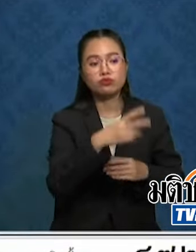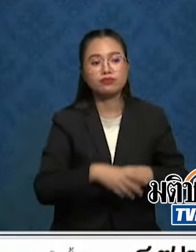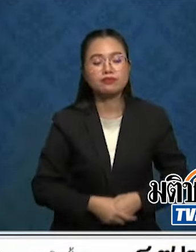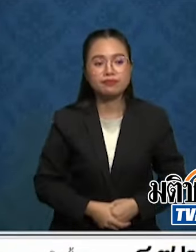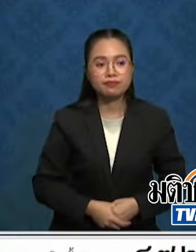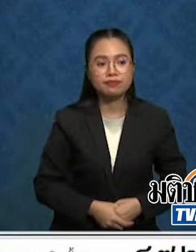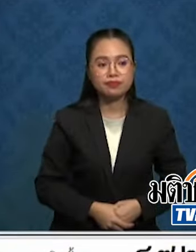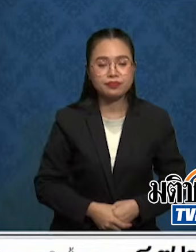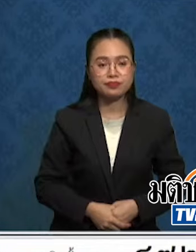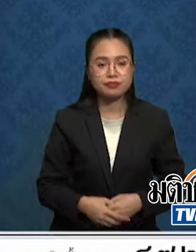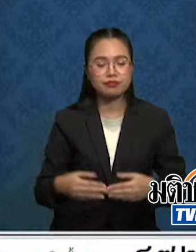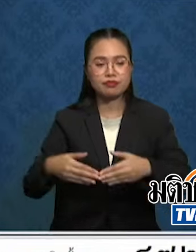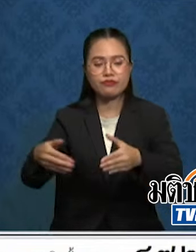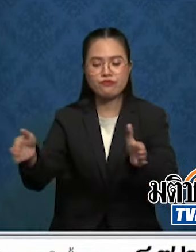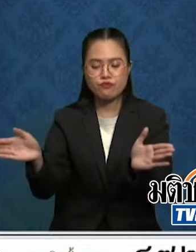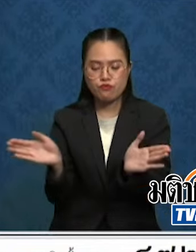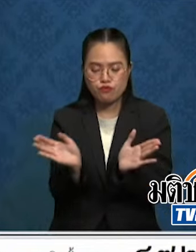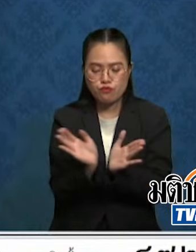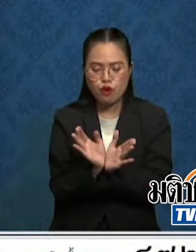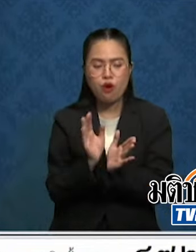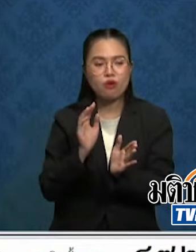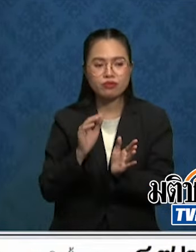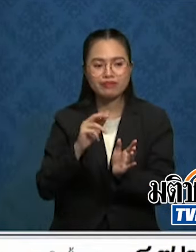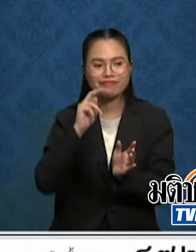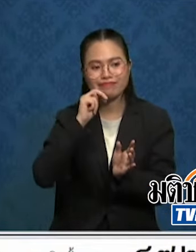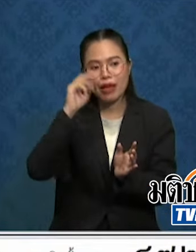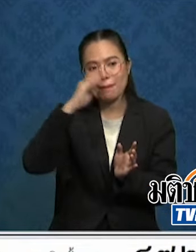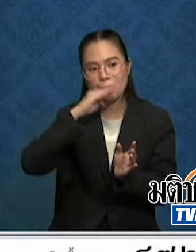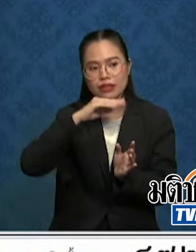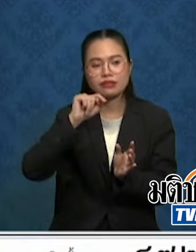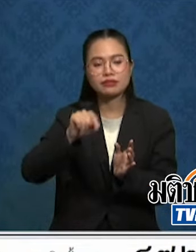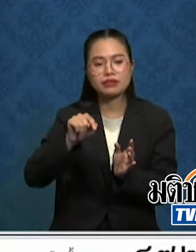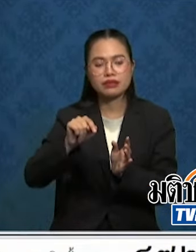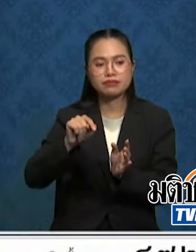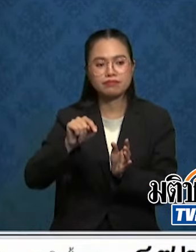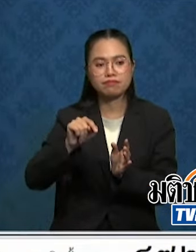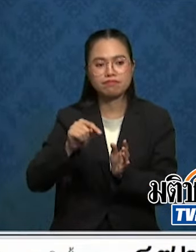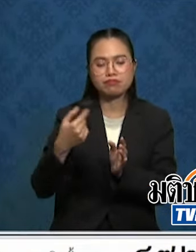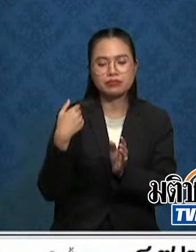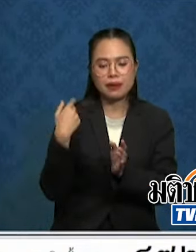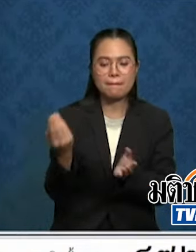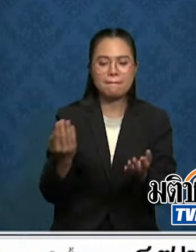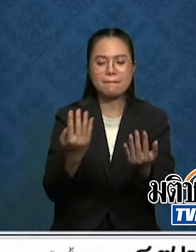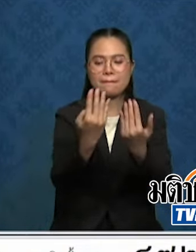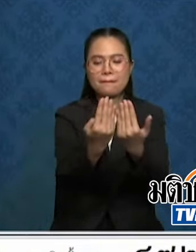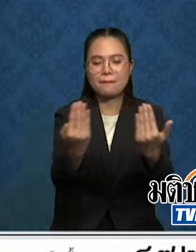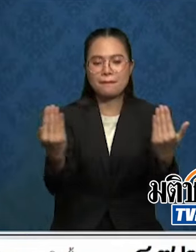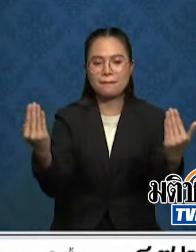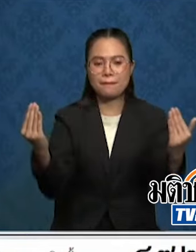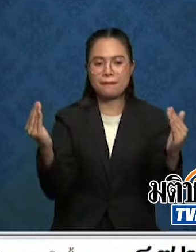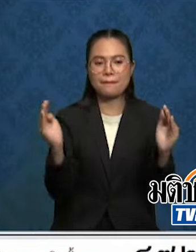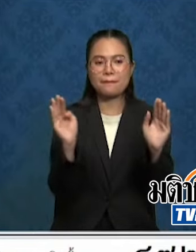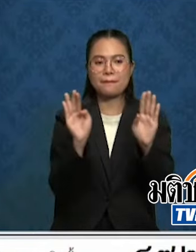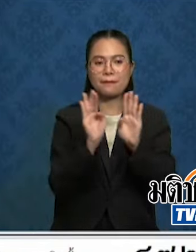ที่ไม่ได้ใช้ประโยชน์ใดๆมาเป็นเวลานานหลายปีใช้แผ่นสังกะสีปิดกั้นบ่อเอาไว้มีขนาดความกว้าง